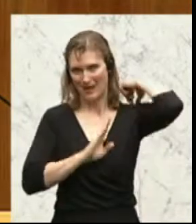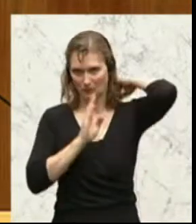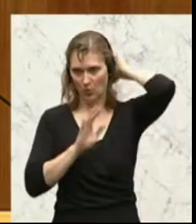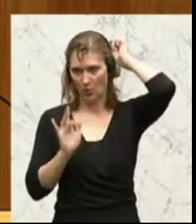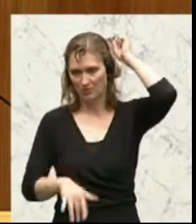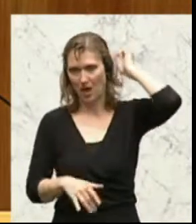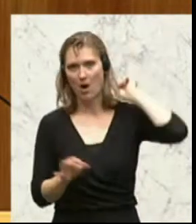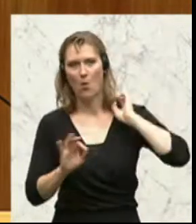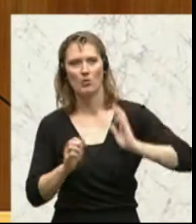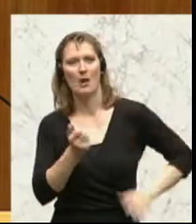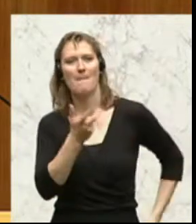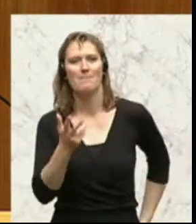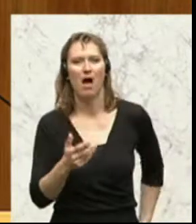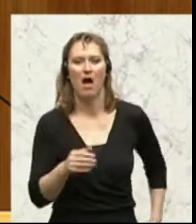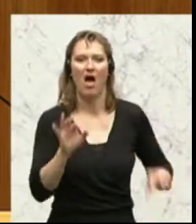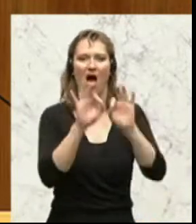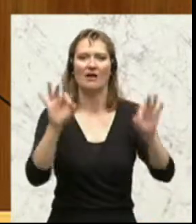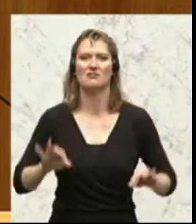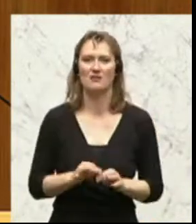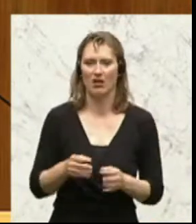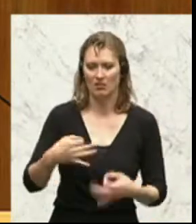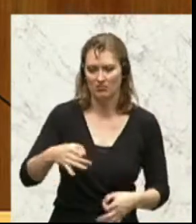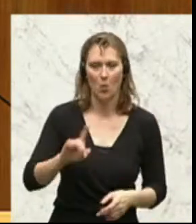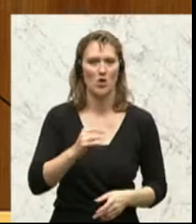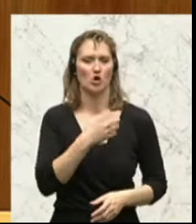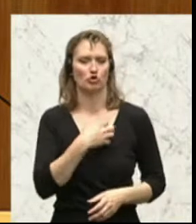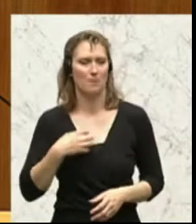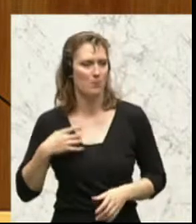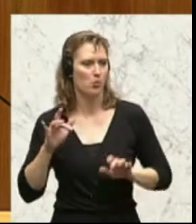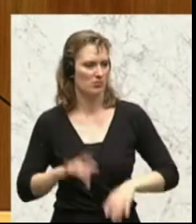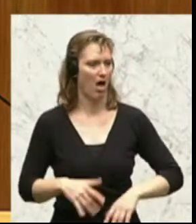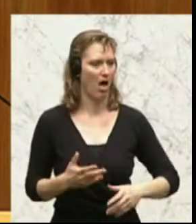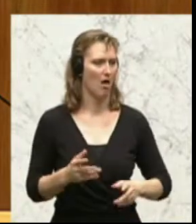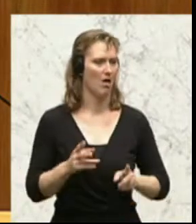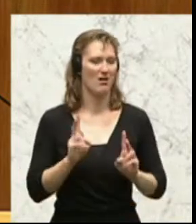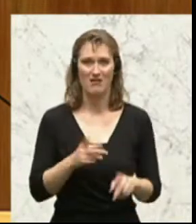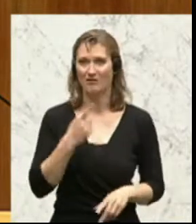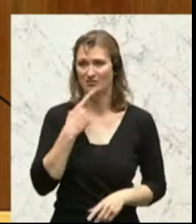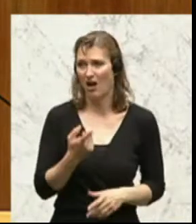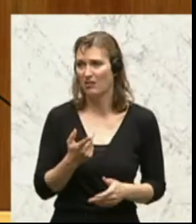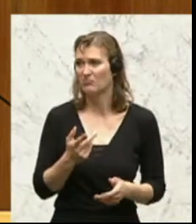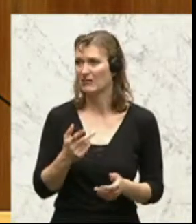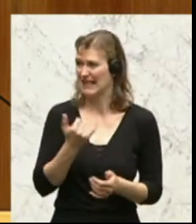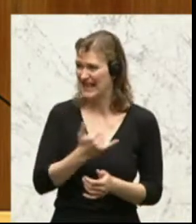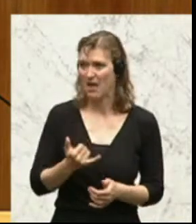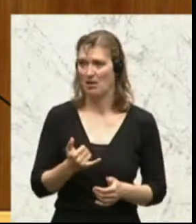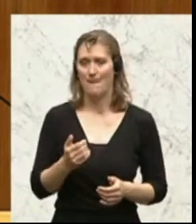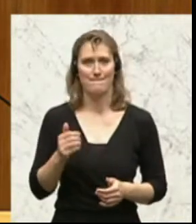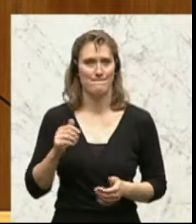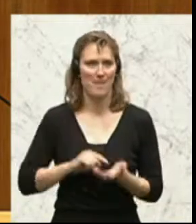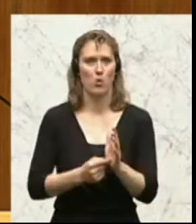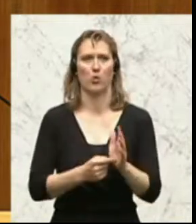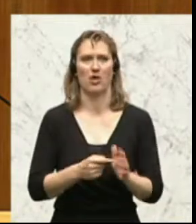ein paar Aktien und vielleicht ein bisschen an Schmuck. Jedenfalls klarerweise Millionär. Und sehr geehrte Damen und